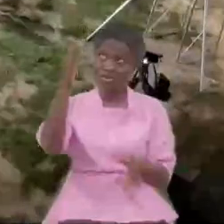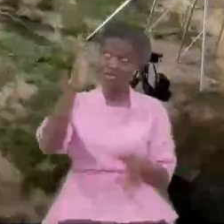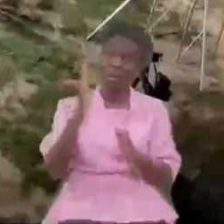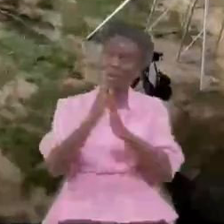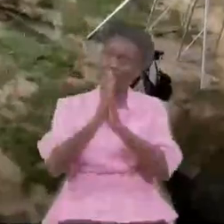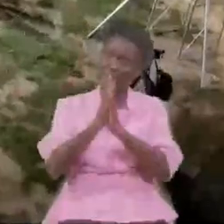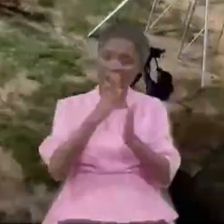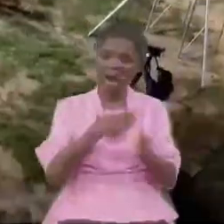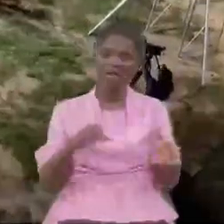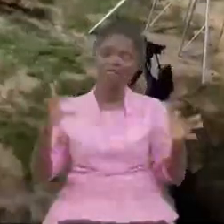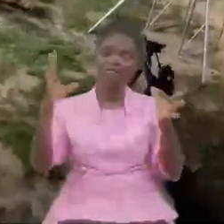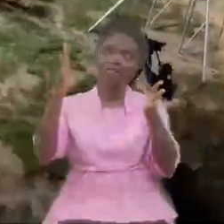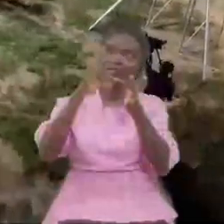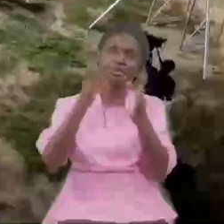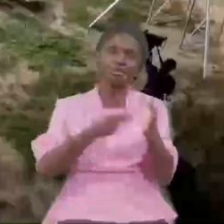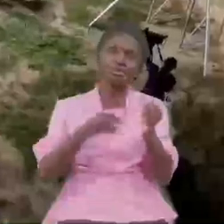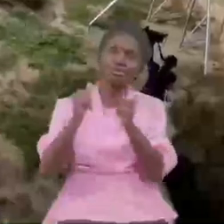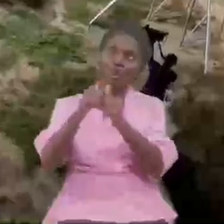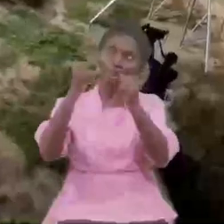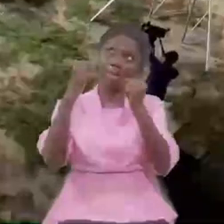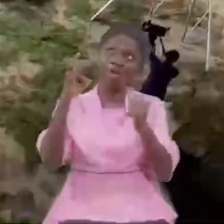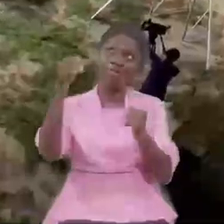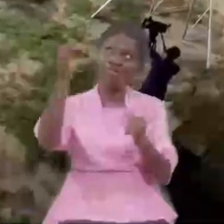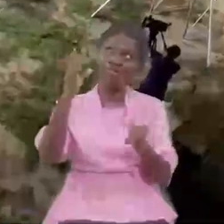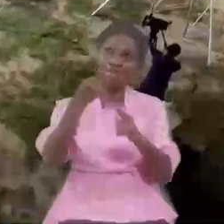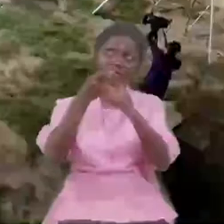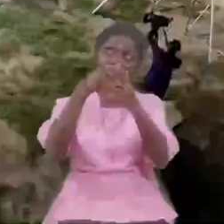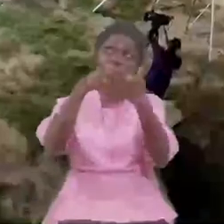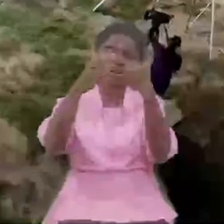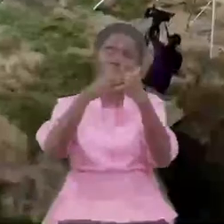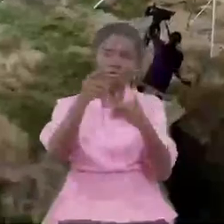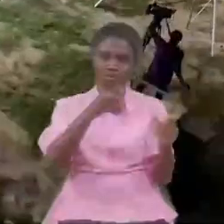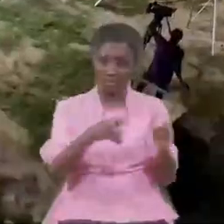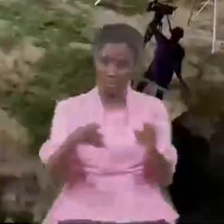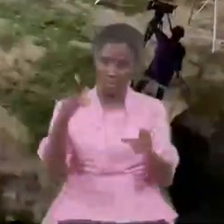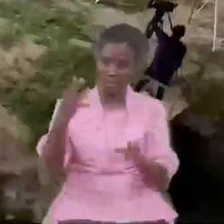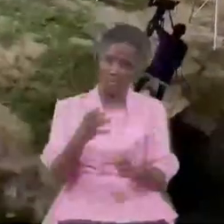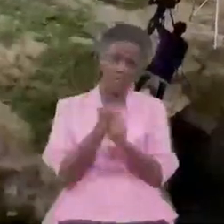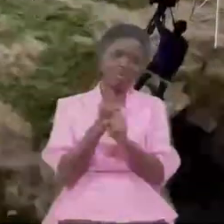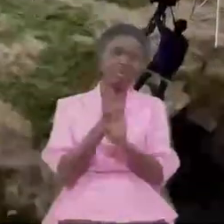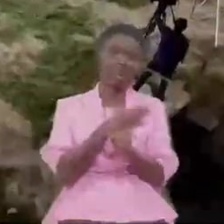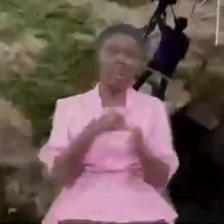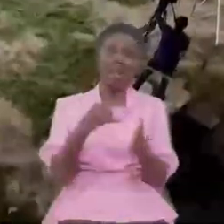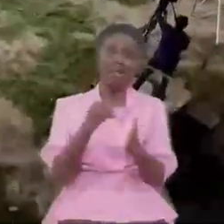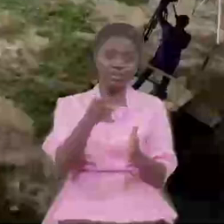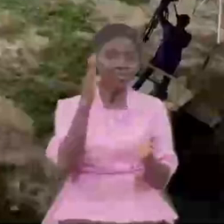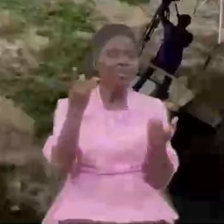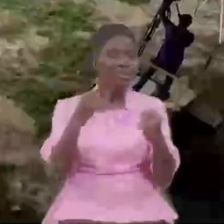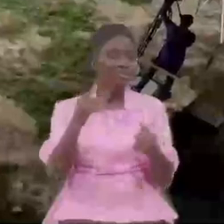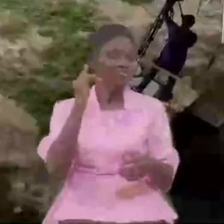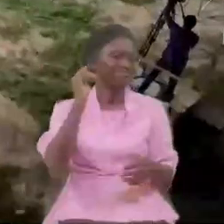de Dieu priera pour nous connecter à la puissance de Dieu au ciel. Apprêtez-vous, recevez, vous viendrez donner